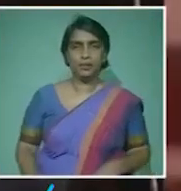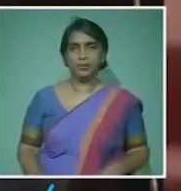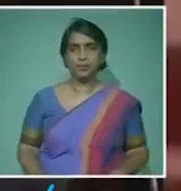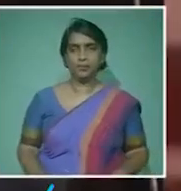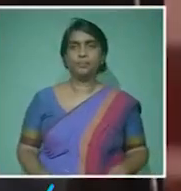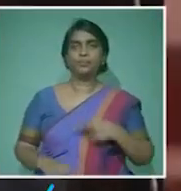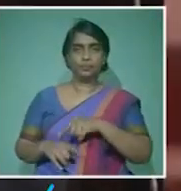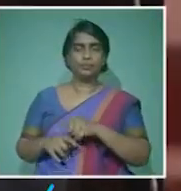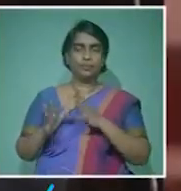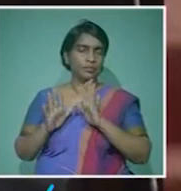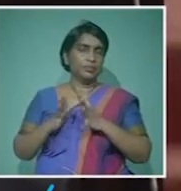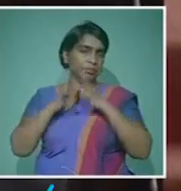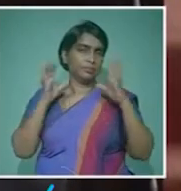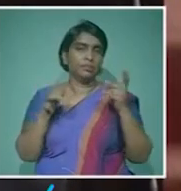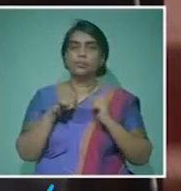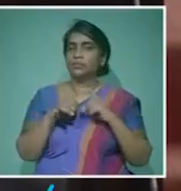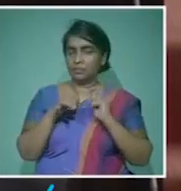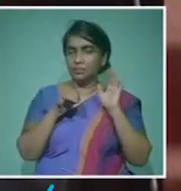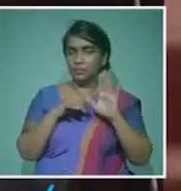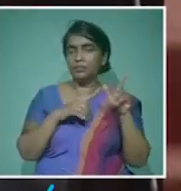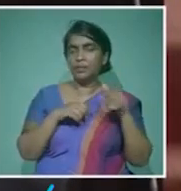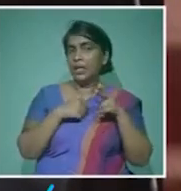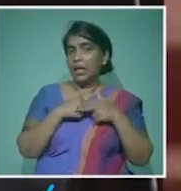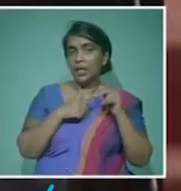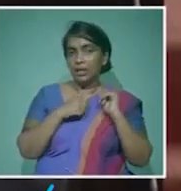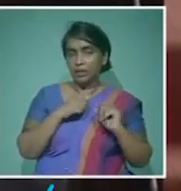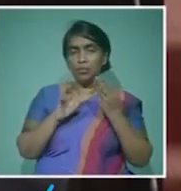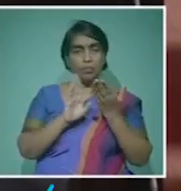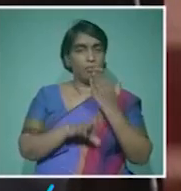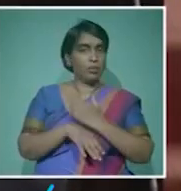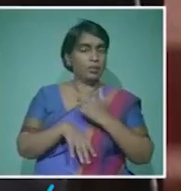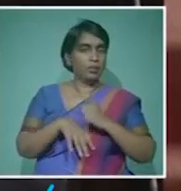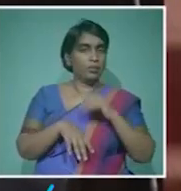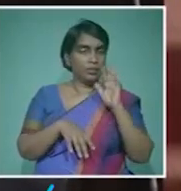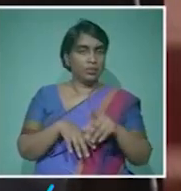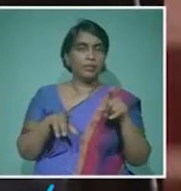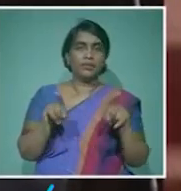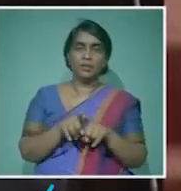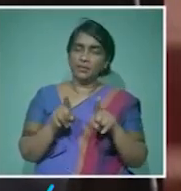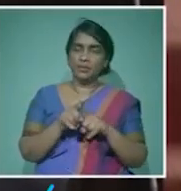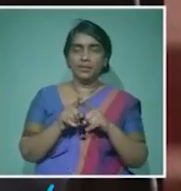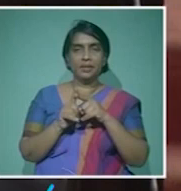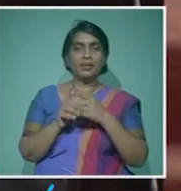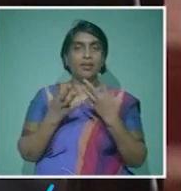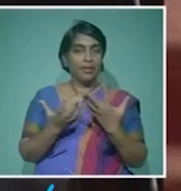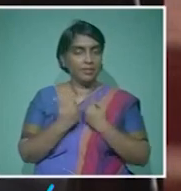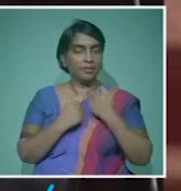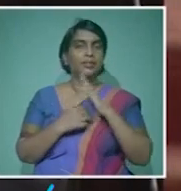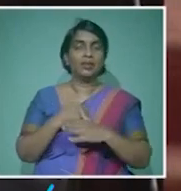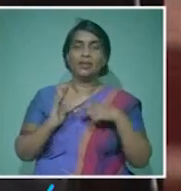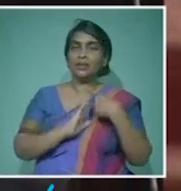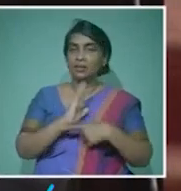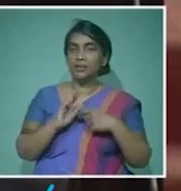pilimada adapita wishala prashneyak thiyenawa mokada hetuwa pasugiya kale api apita awashya karana me rate